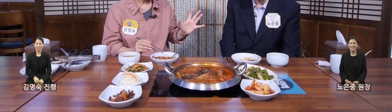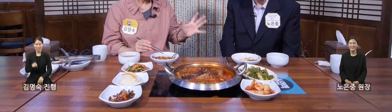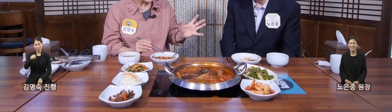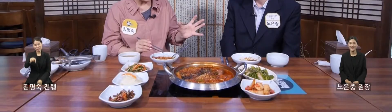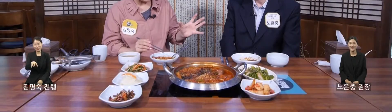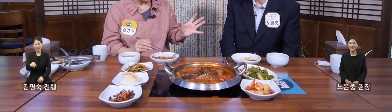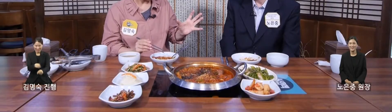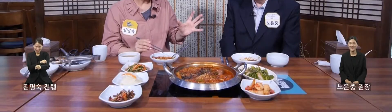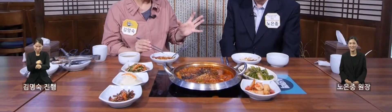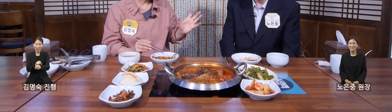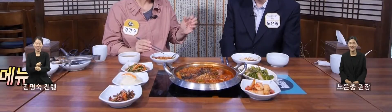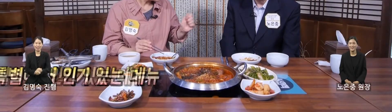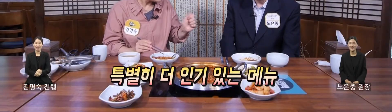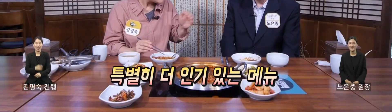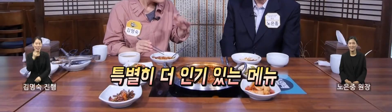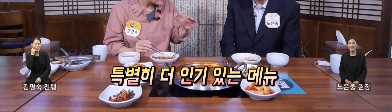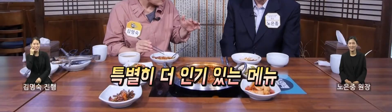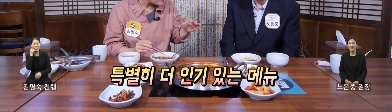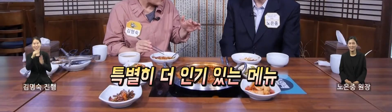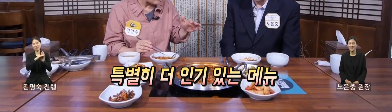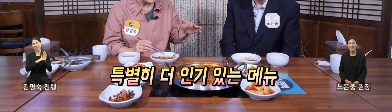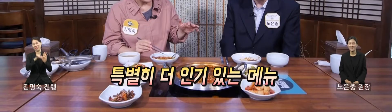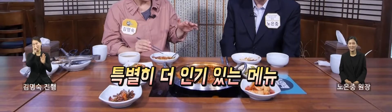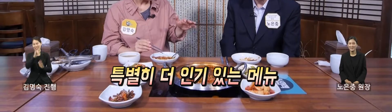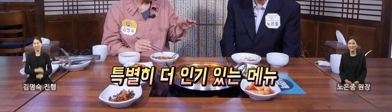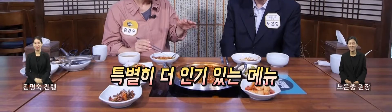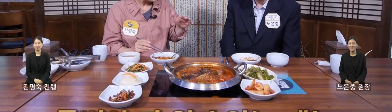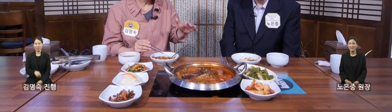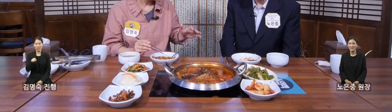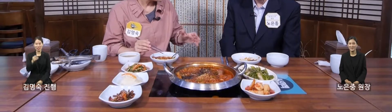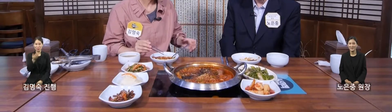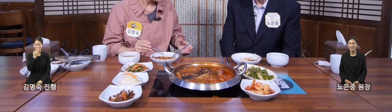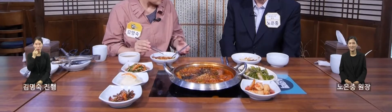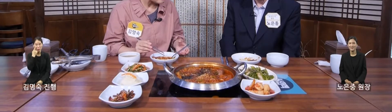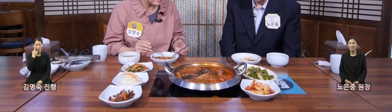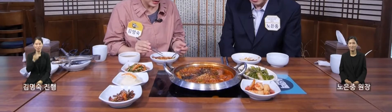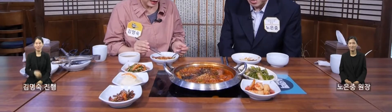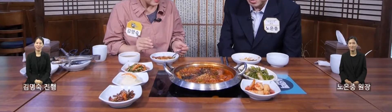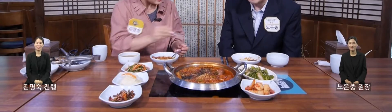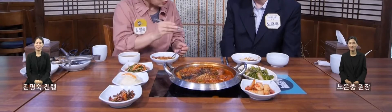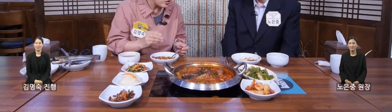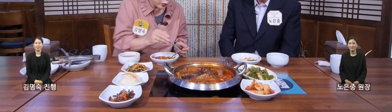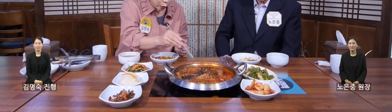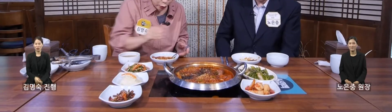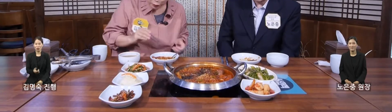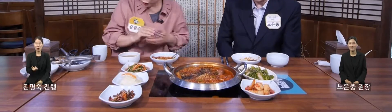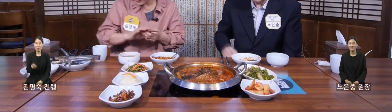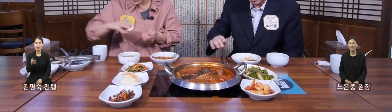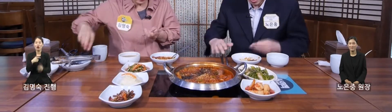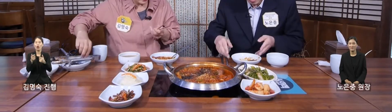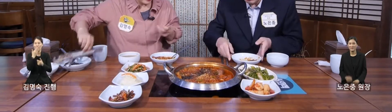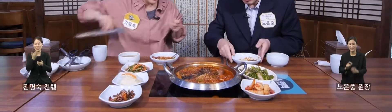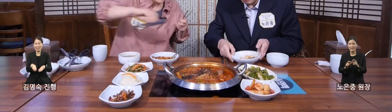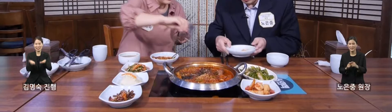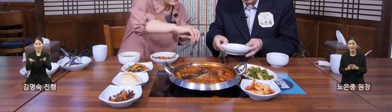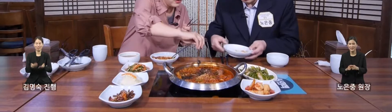이곳에서 특별히 예. 또 더 이제 인기 있는 메뉴들이거든요. 네네. 네, 그것을 맛을 보도록 하겠습니다. 예. 자, 이제 얼른 이거 좀 더